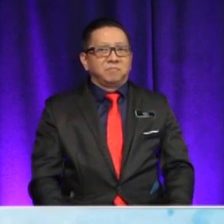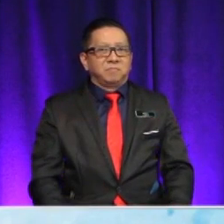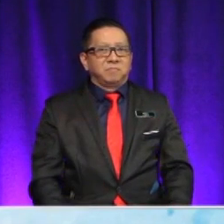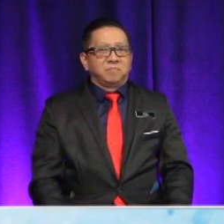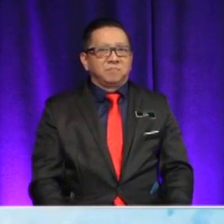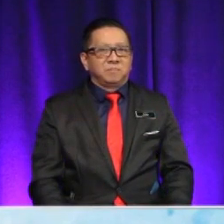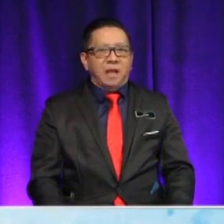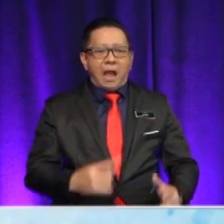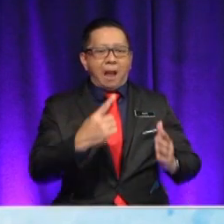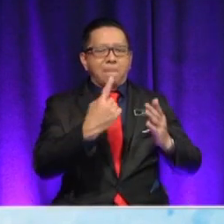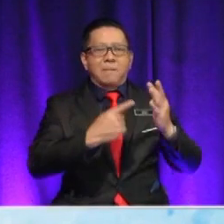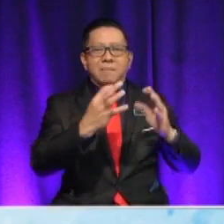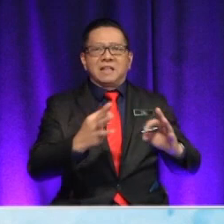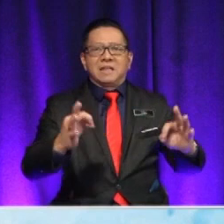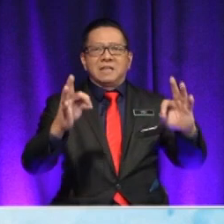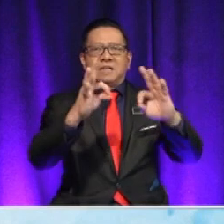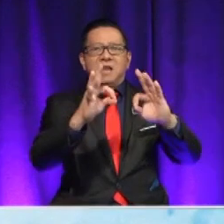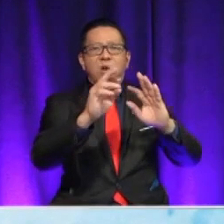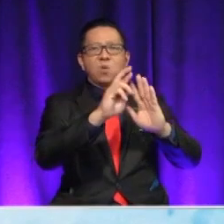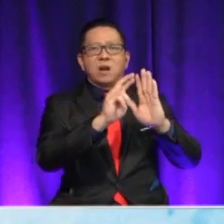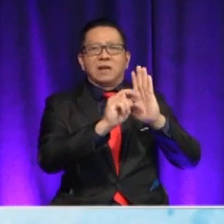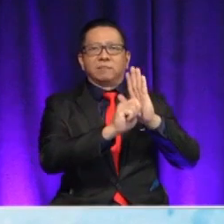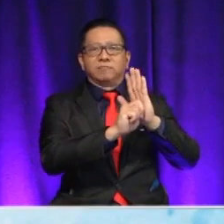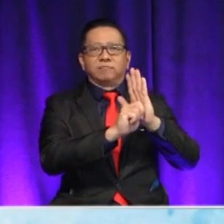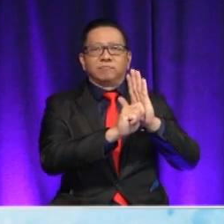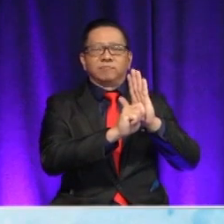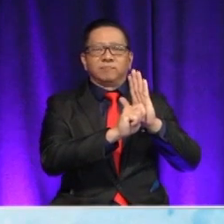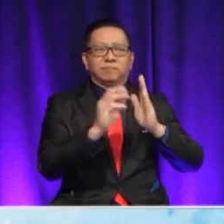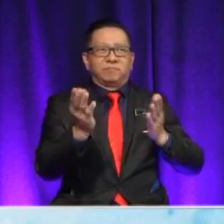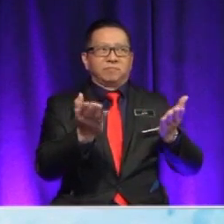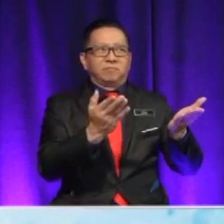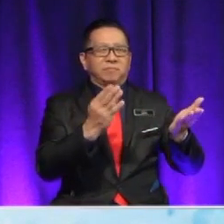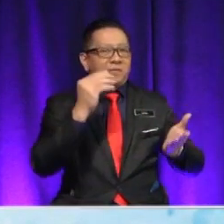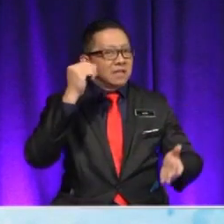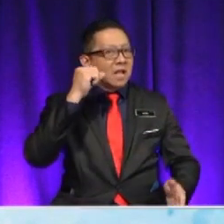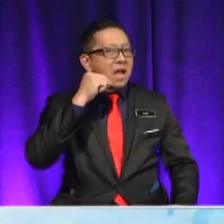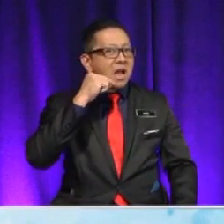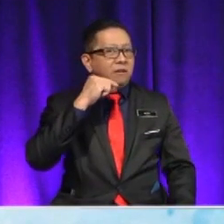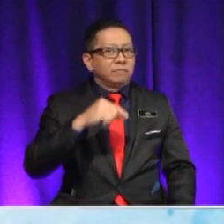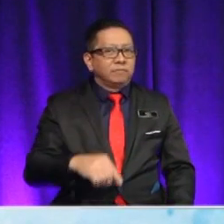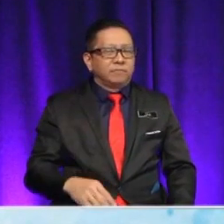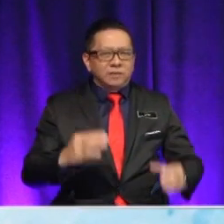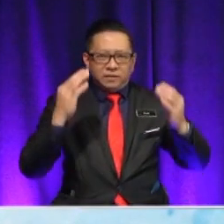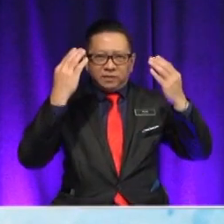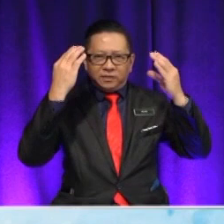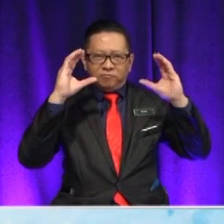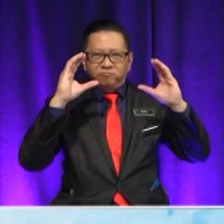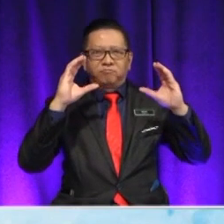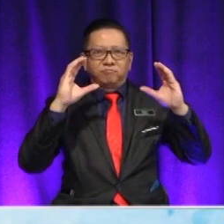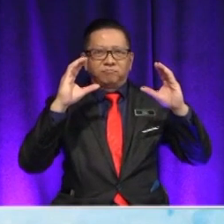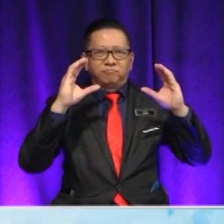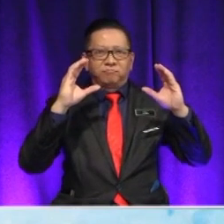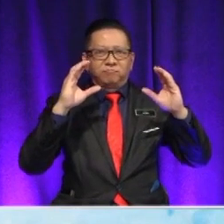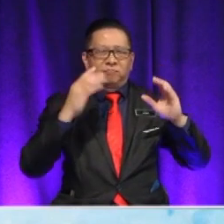Kenapa pentingnya rukun negara ni? Okey, cikgu. Silakan okay. Akila. Cikgu, saya rasa penting untuk